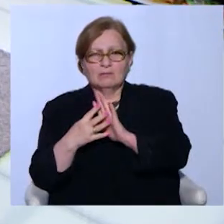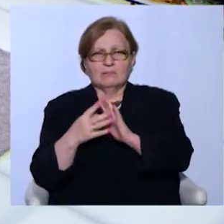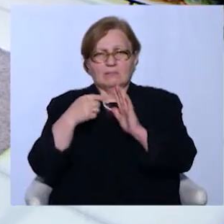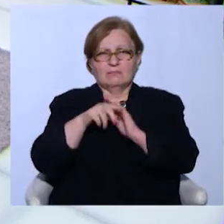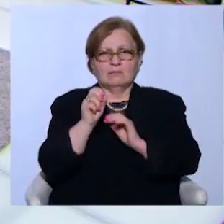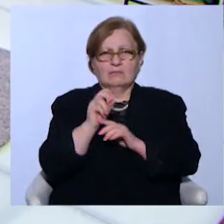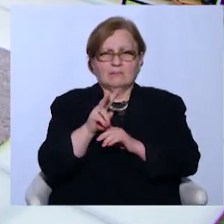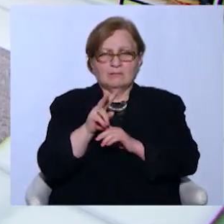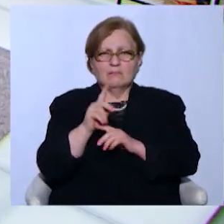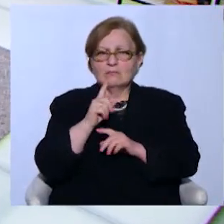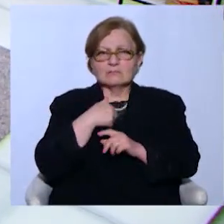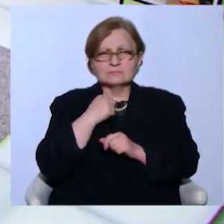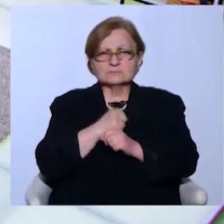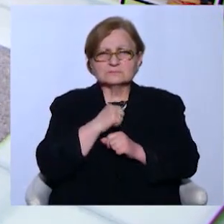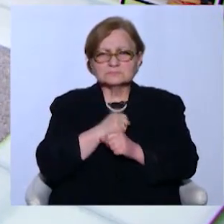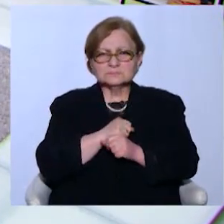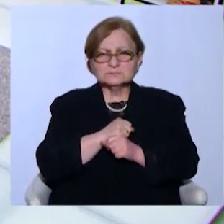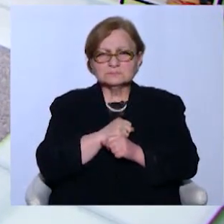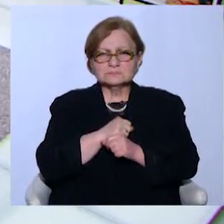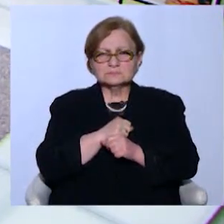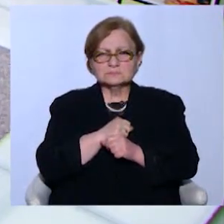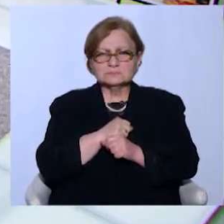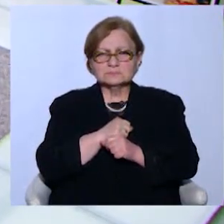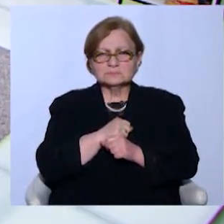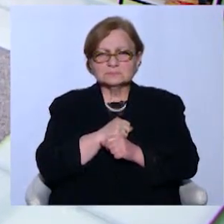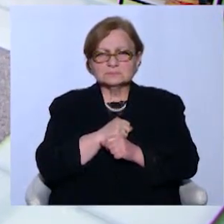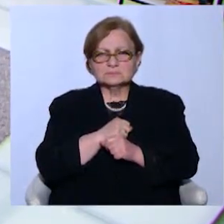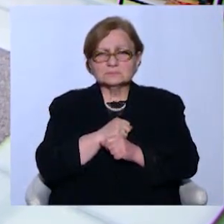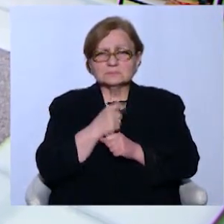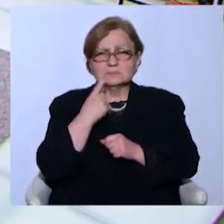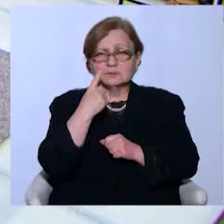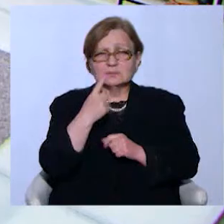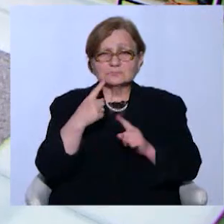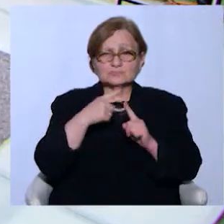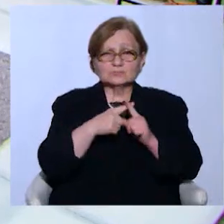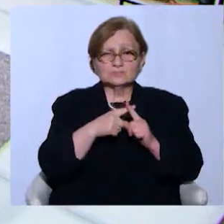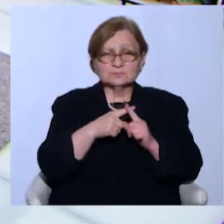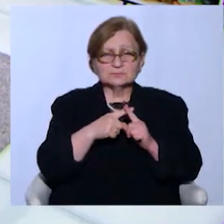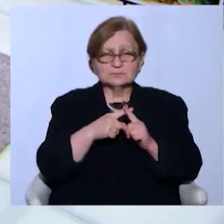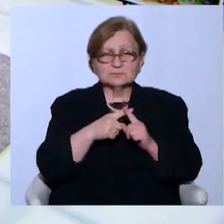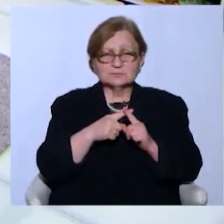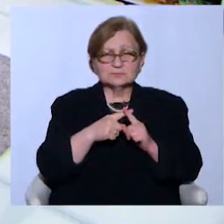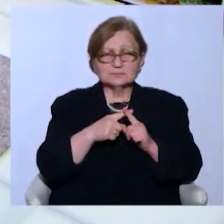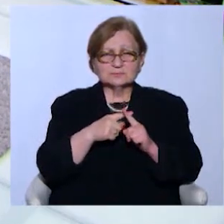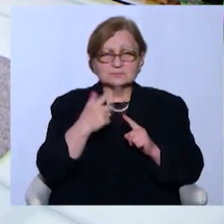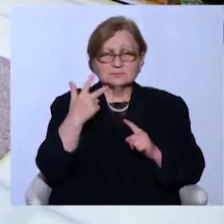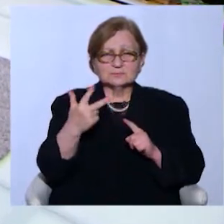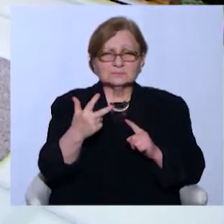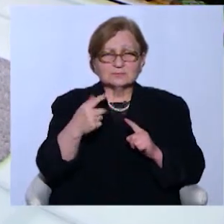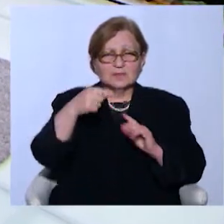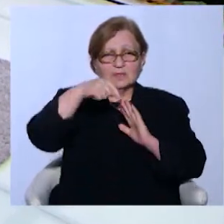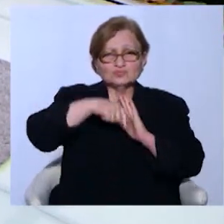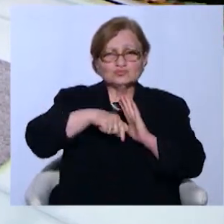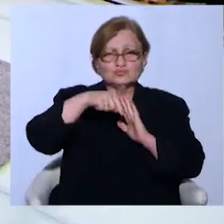12. რას ვაკეთებ? შემდეგი სლაიდი თუ შეიძლება, 1-ს ვუმატებ 3-ს და 2-ს წერ მათ